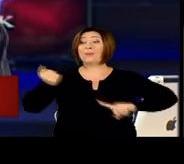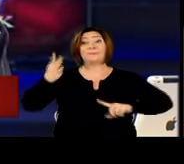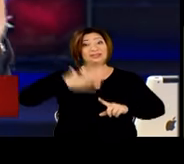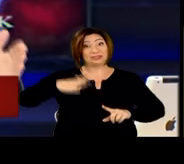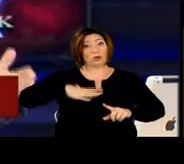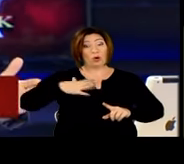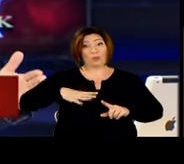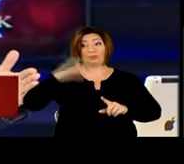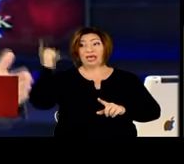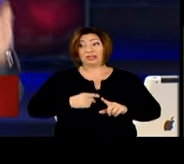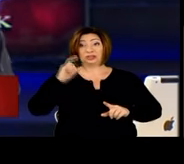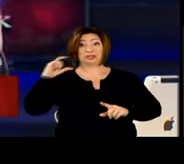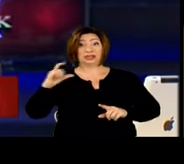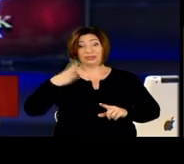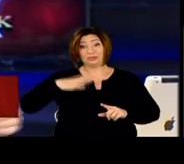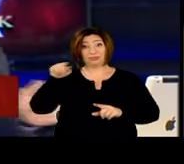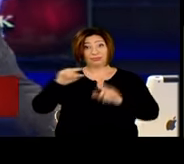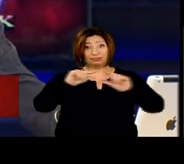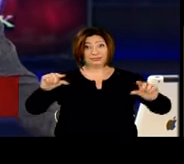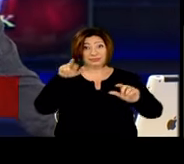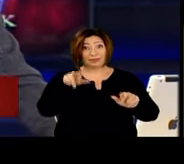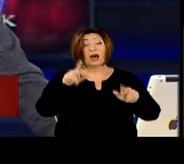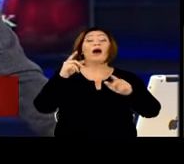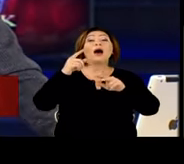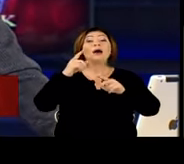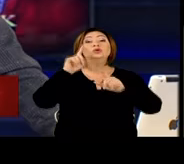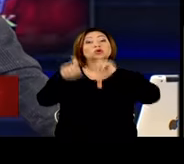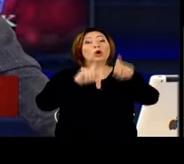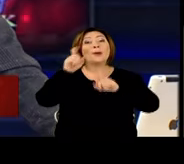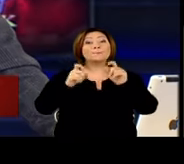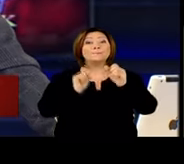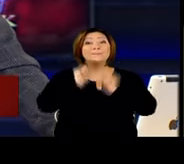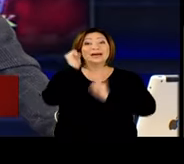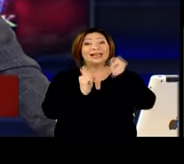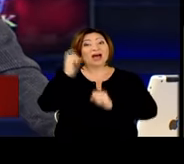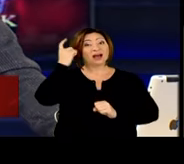istiyorum hashtag ile yazacaksınız ve lütfen anketimizi yani